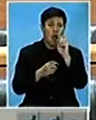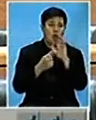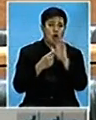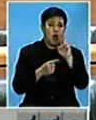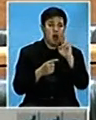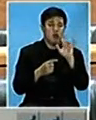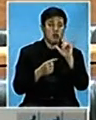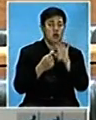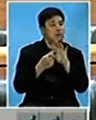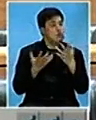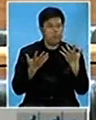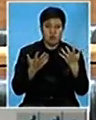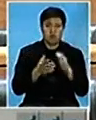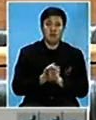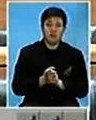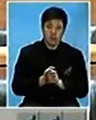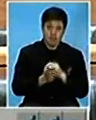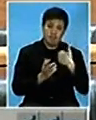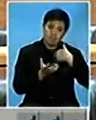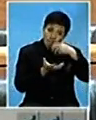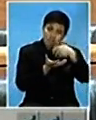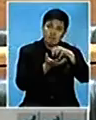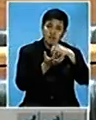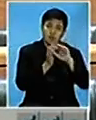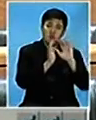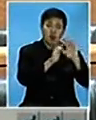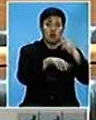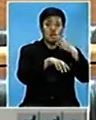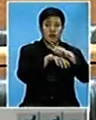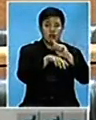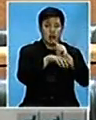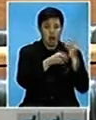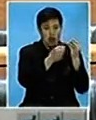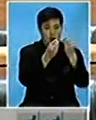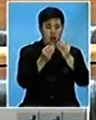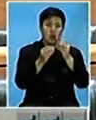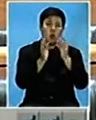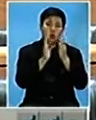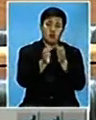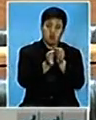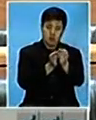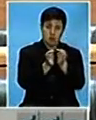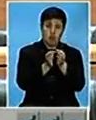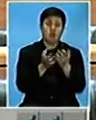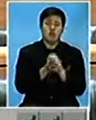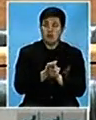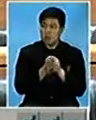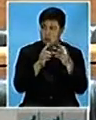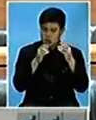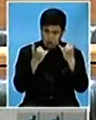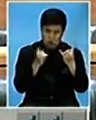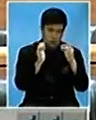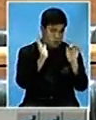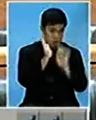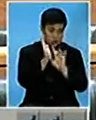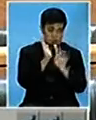มจึงอยากกราบเรียนประเด็นเหล่านี้ผ่านไปยังท่านประธานไปยังท่านผู้ชี้แจงประเด็นสุดท้ายครับท่านประธานที่เคาร